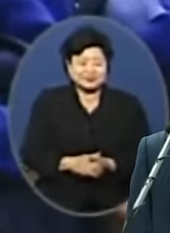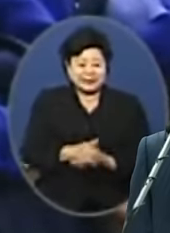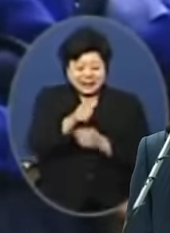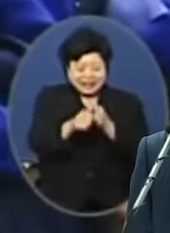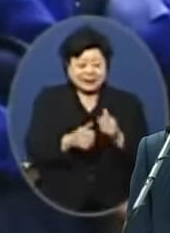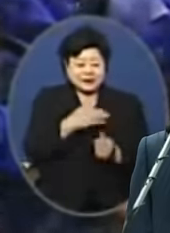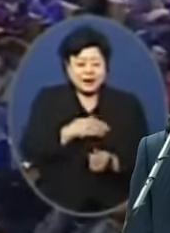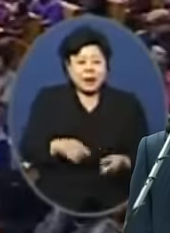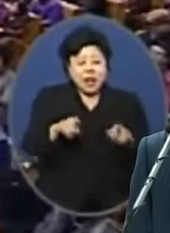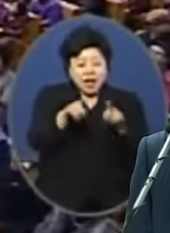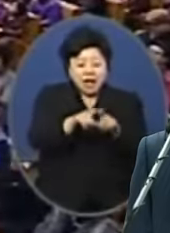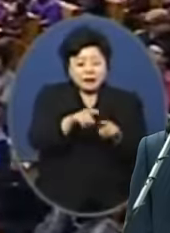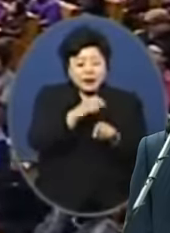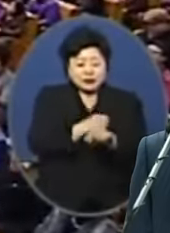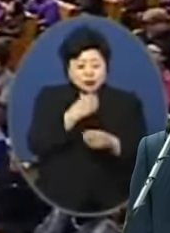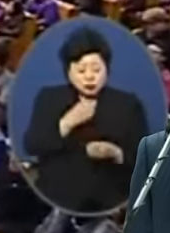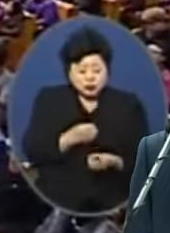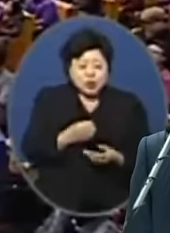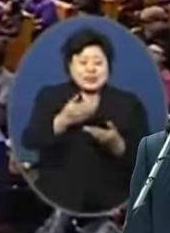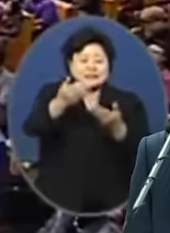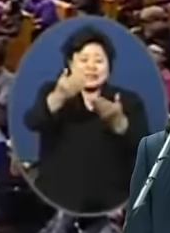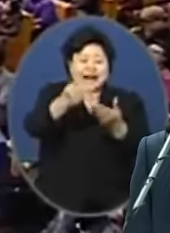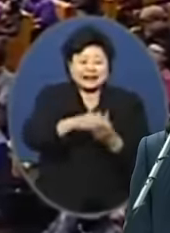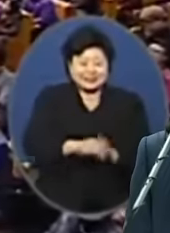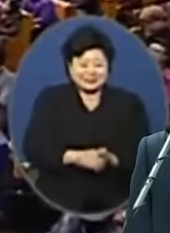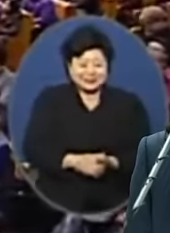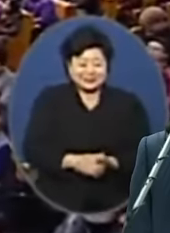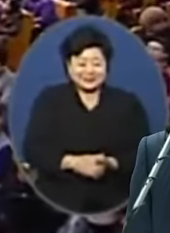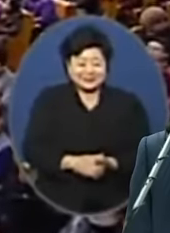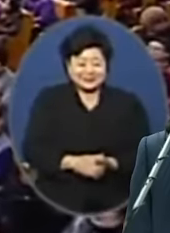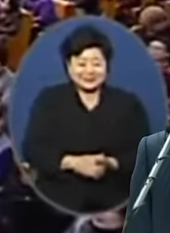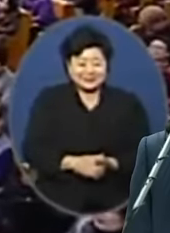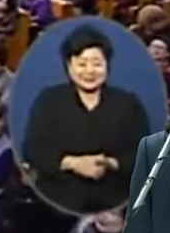하나님이 나와 동행하시고 축복하십니다.